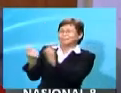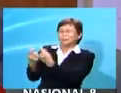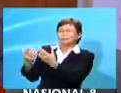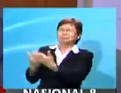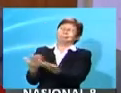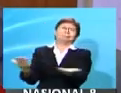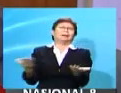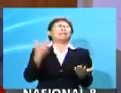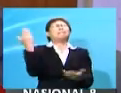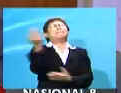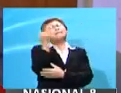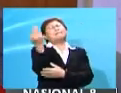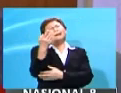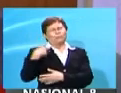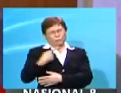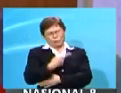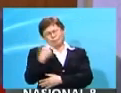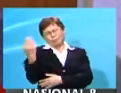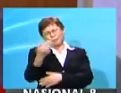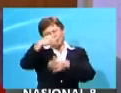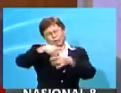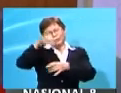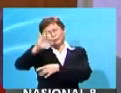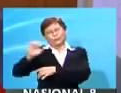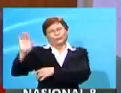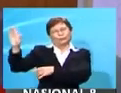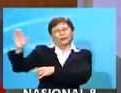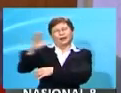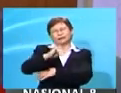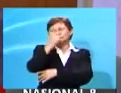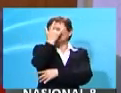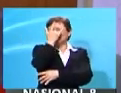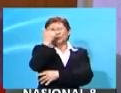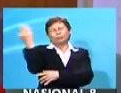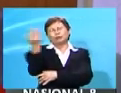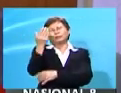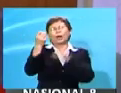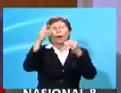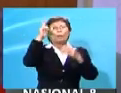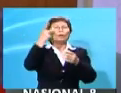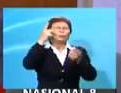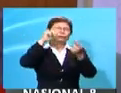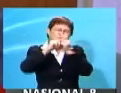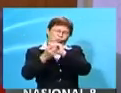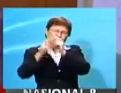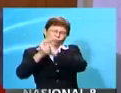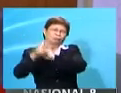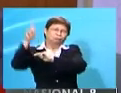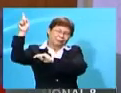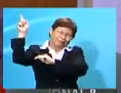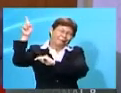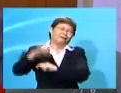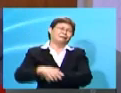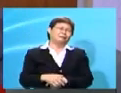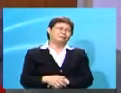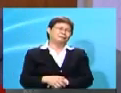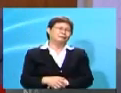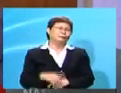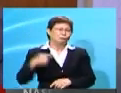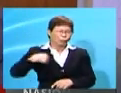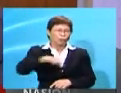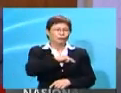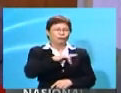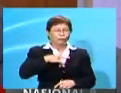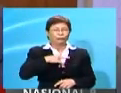us it's something that we are used to in Europe that we used to in Germany we have lot of political changes uh we feel that The